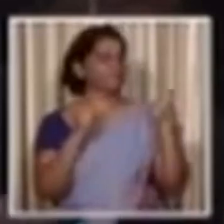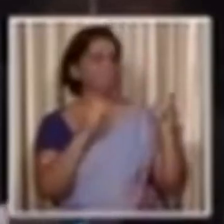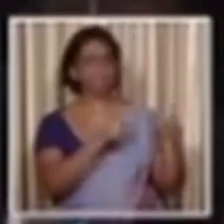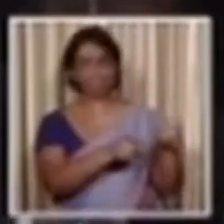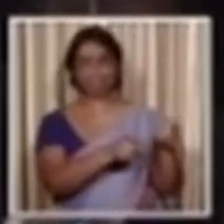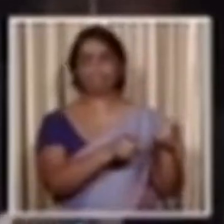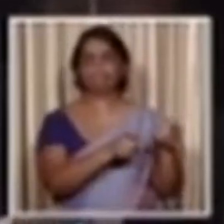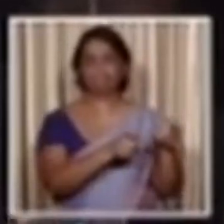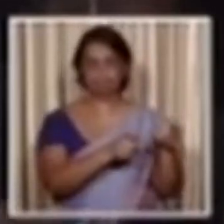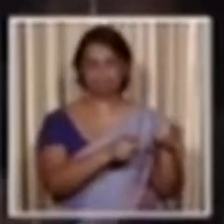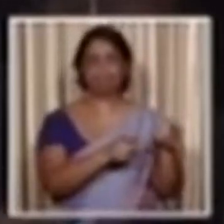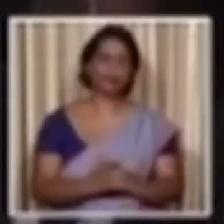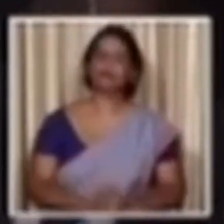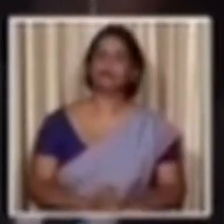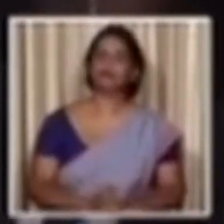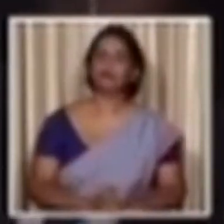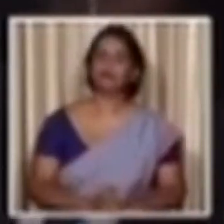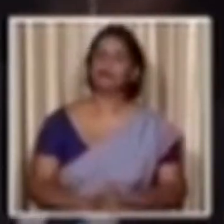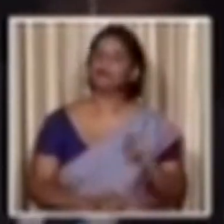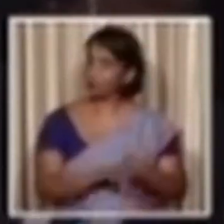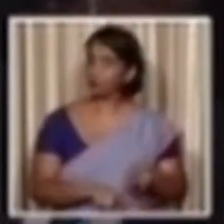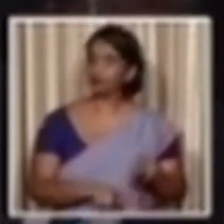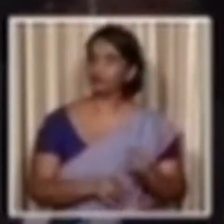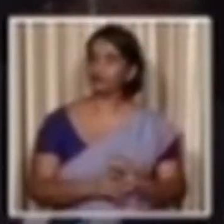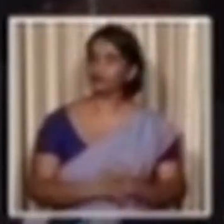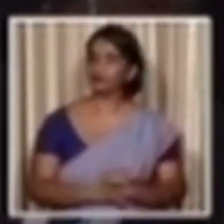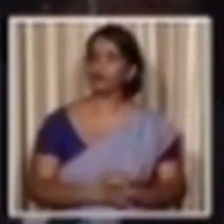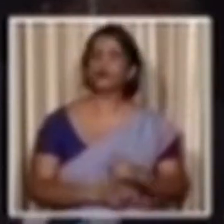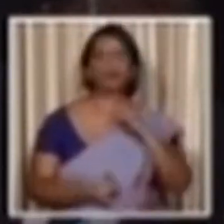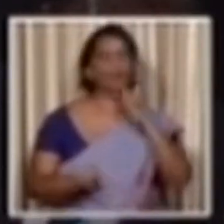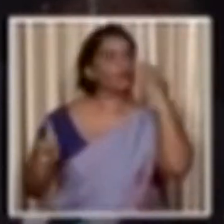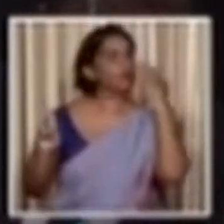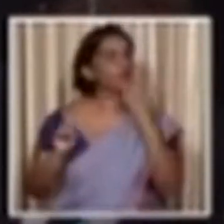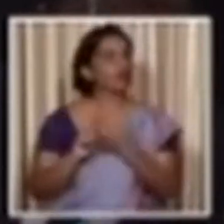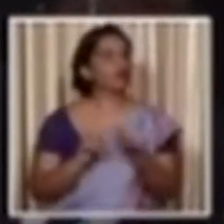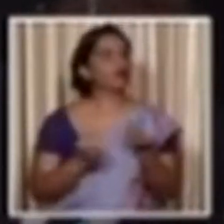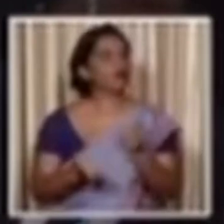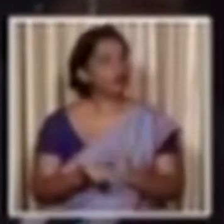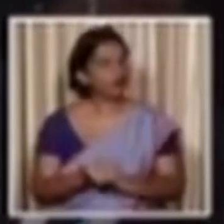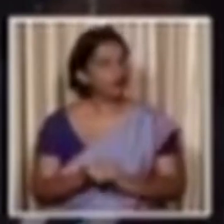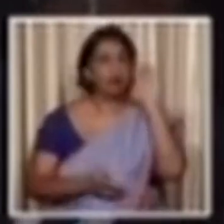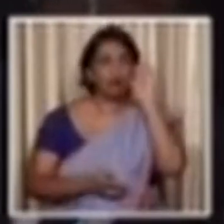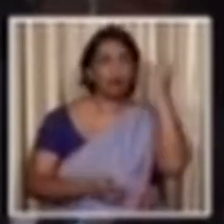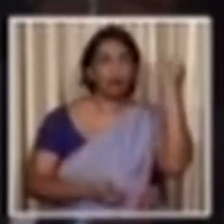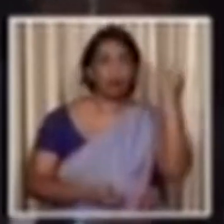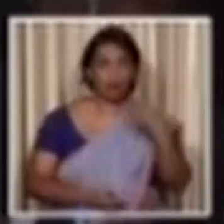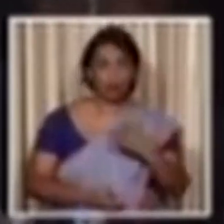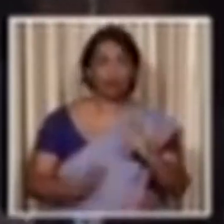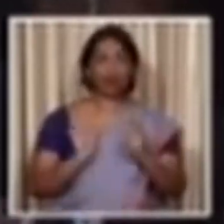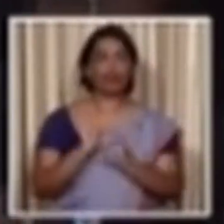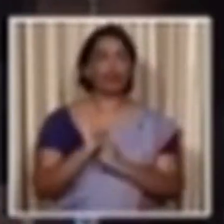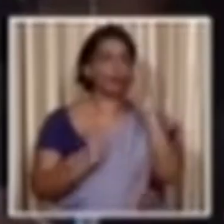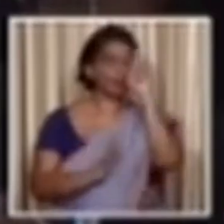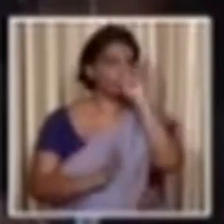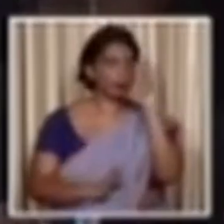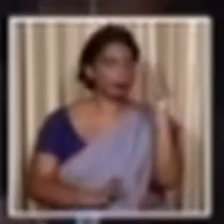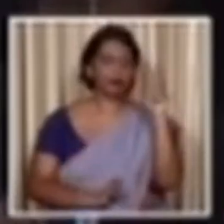කිරීමේ අතුරු නියෝගයක් නිකුත් කරලා තිබෙනවා. ඒ වාගේම ඒ පිළිබඳ යළි අහන්නට දිනය නොවැම්බර්